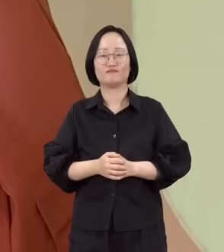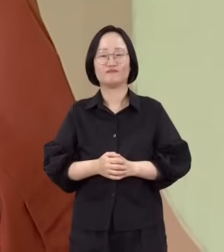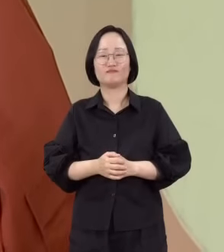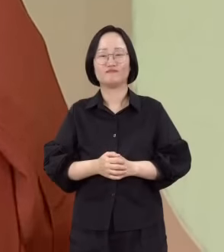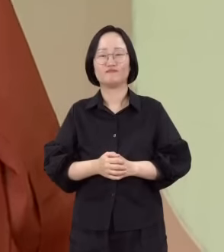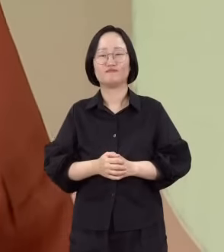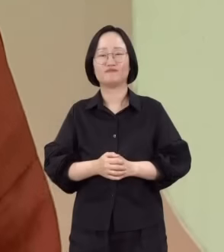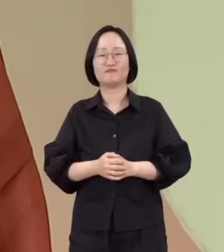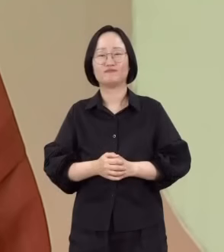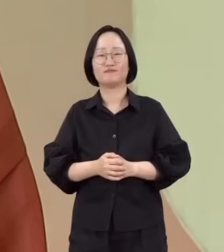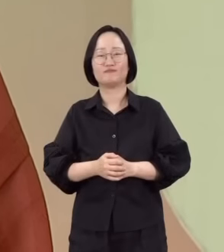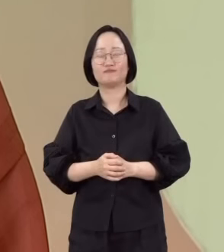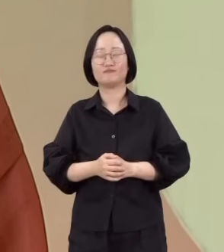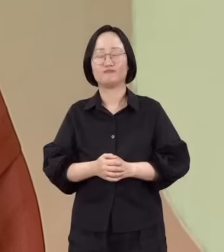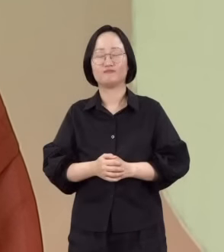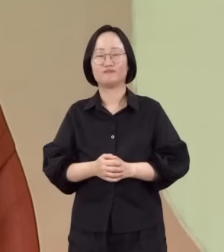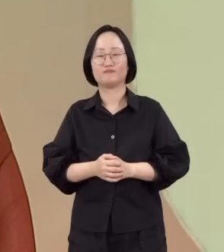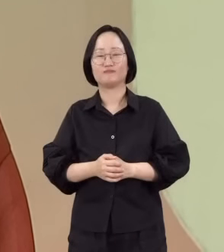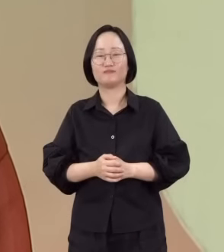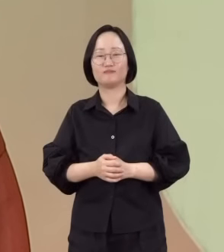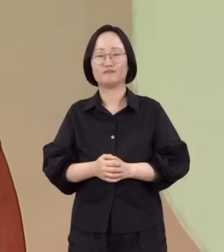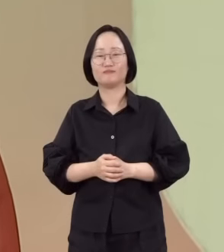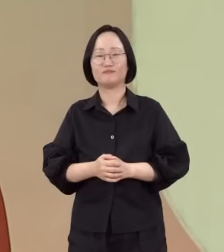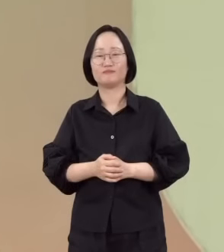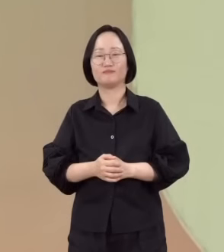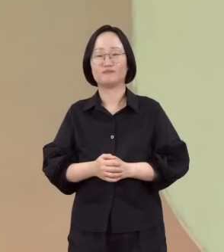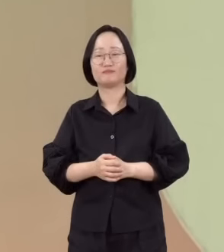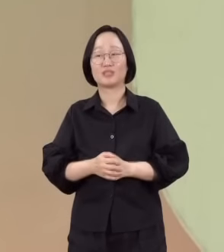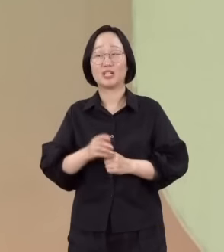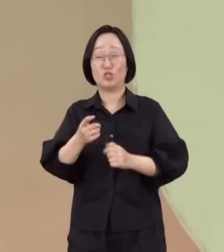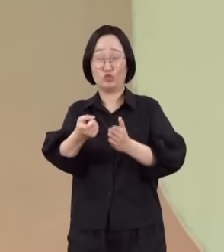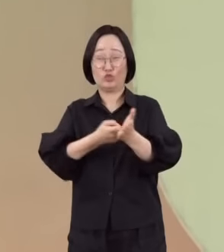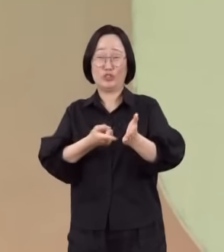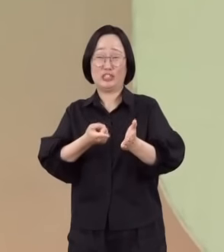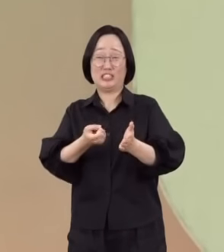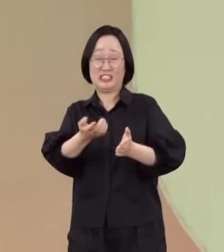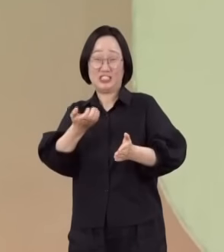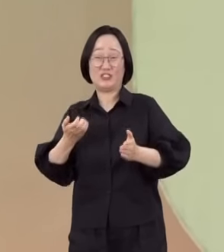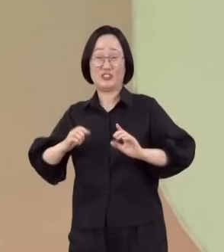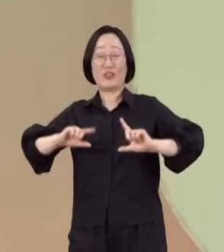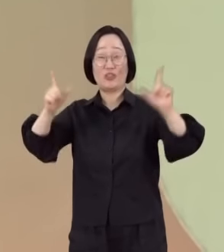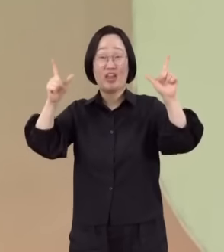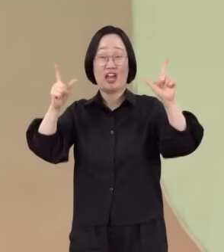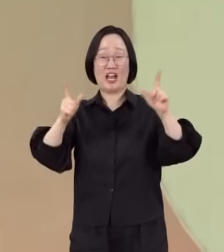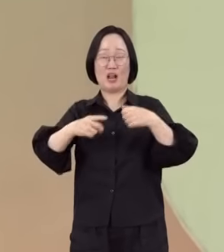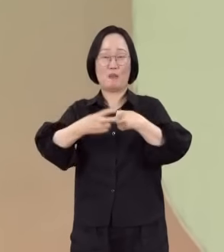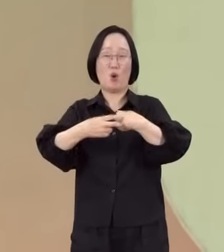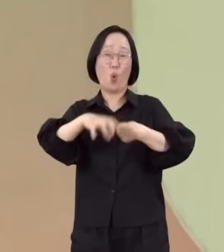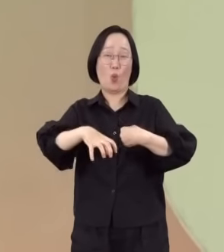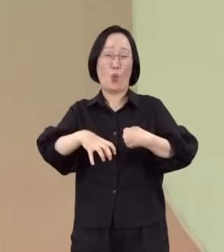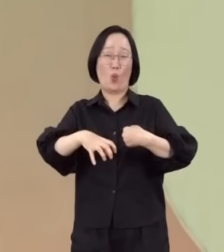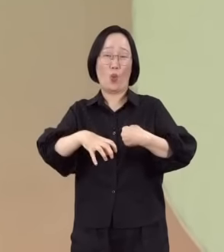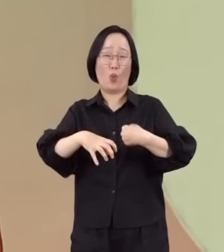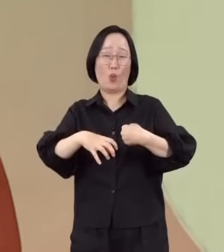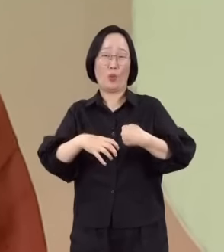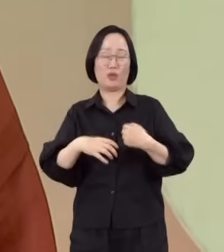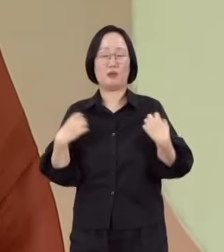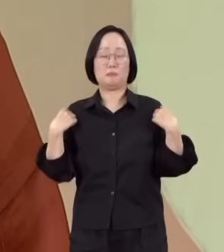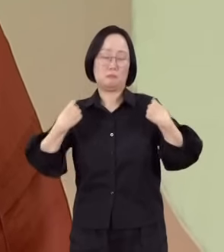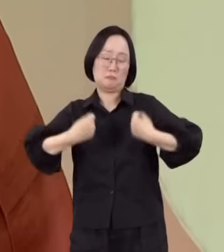이렇게 이제 날짜를 미리 결정한 뒤에 그 전날에 병원에서 이제 환자복 갈아 있고